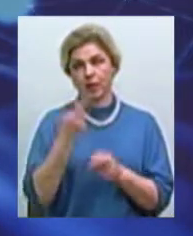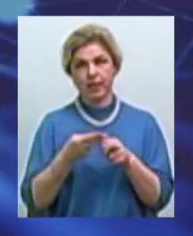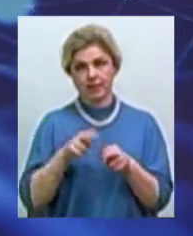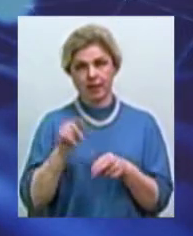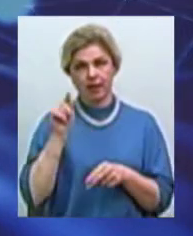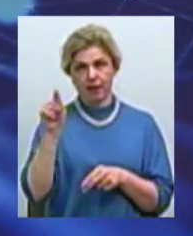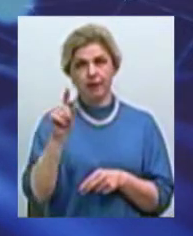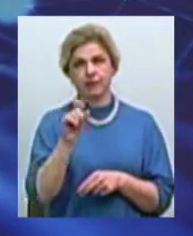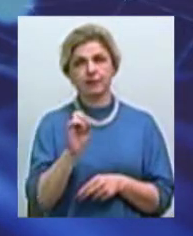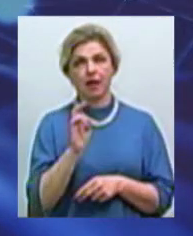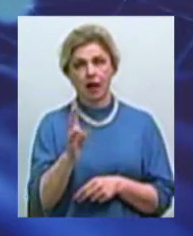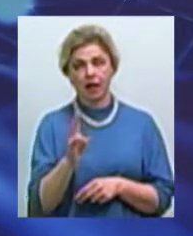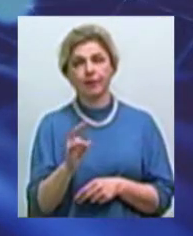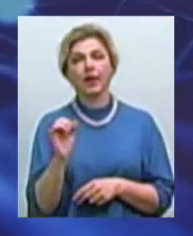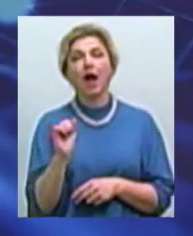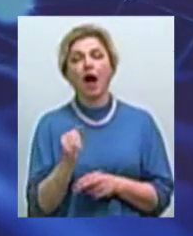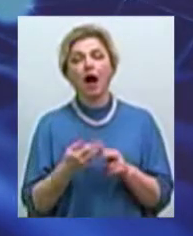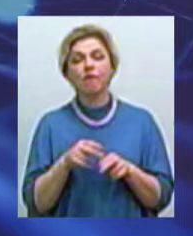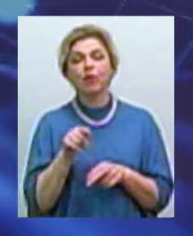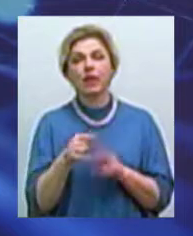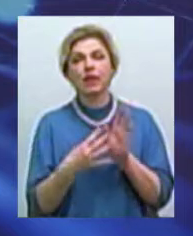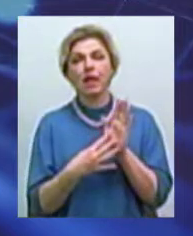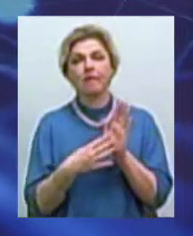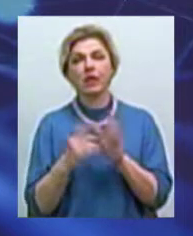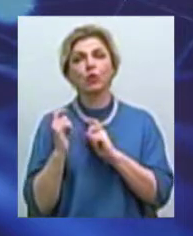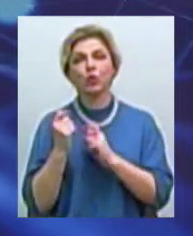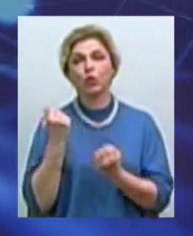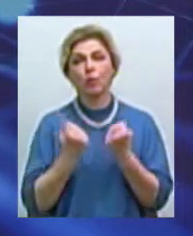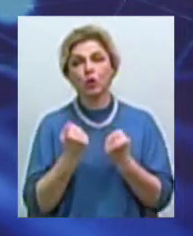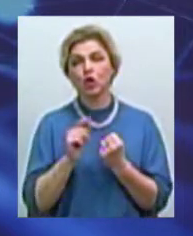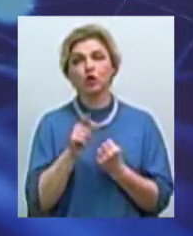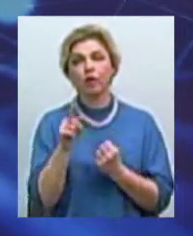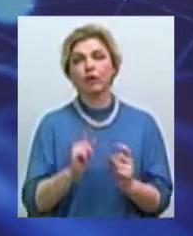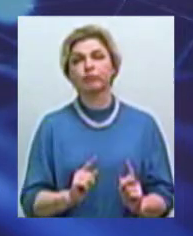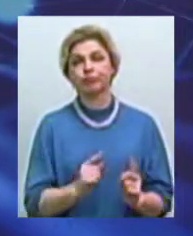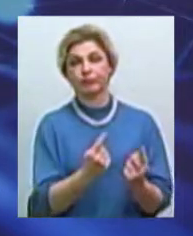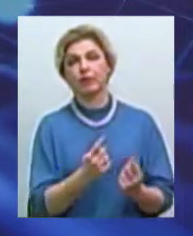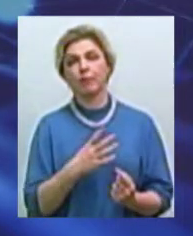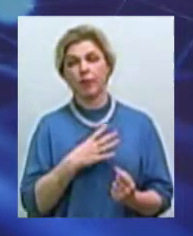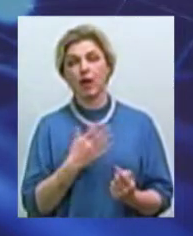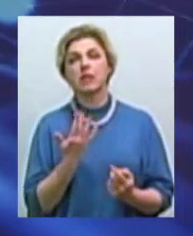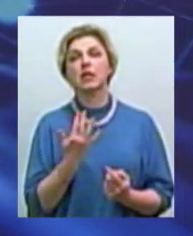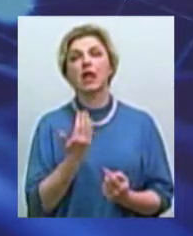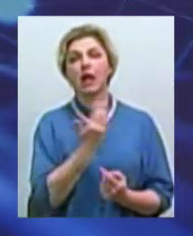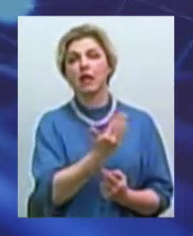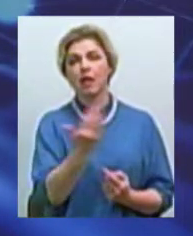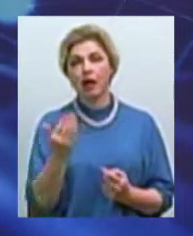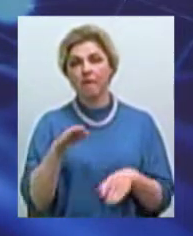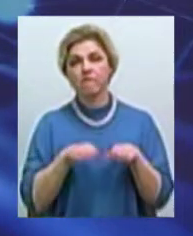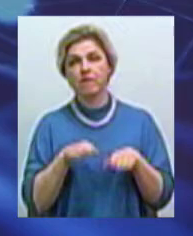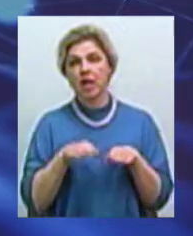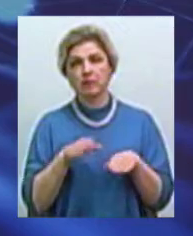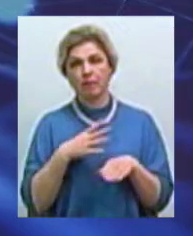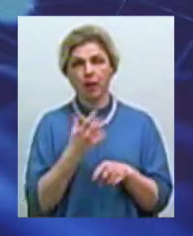ці 9 фур, які ви затримали, наскільки їх вантаж перевищував допустиму